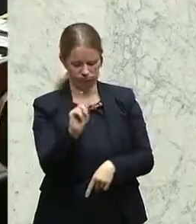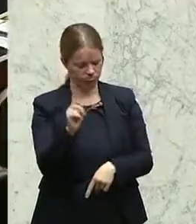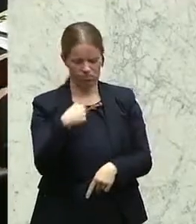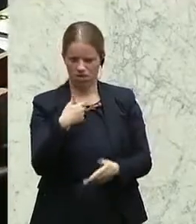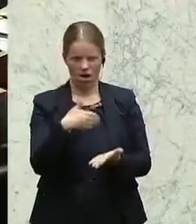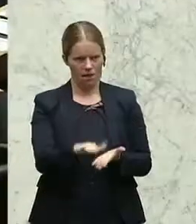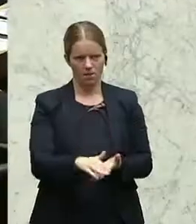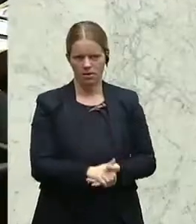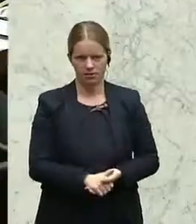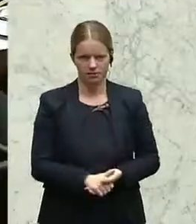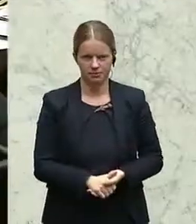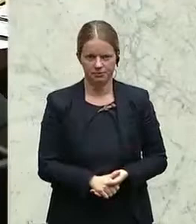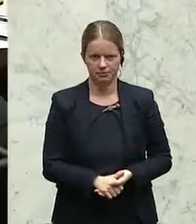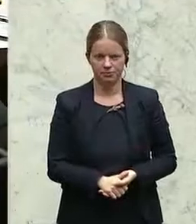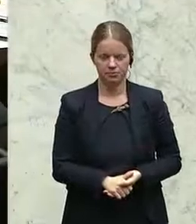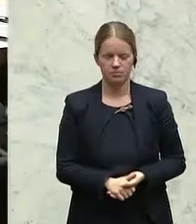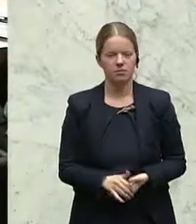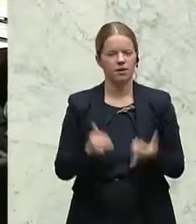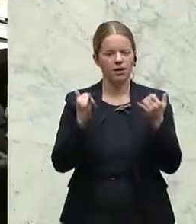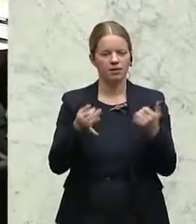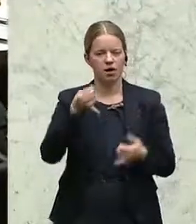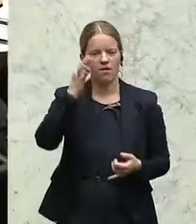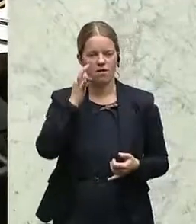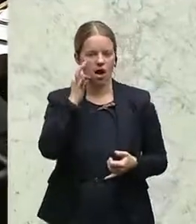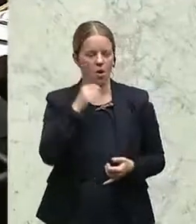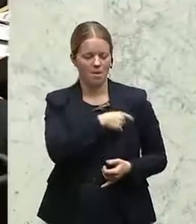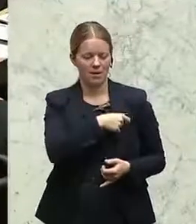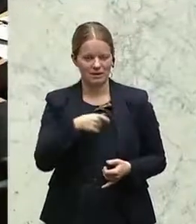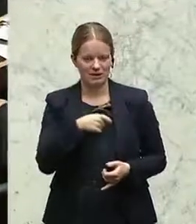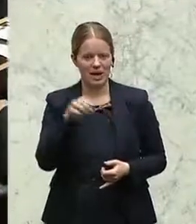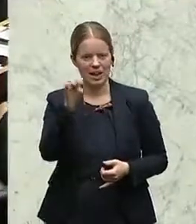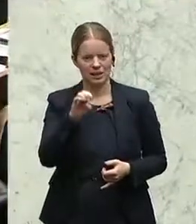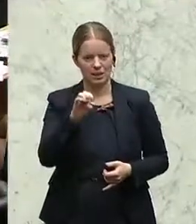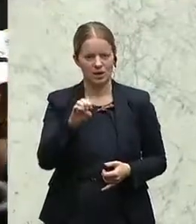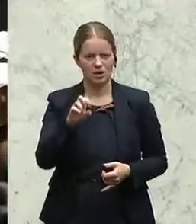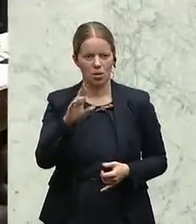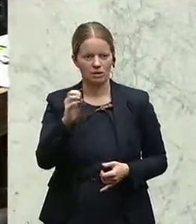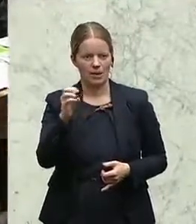Mit der vorliegenden BIFI-Reform werde ein suboptimaler Zustand